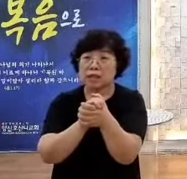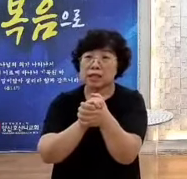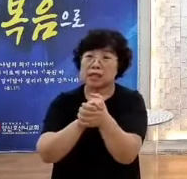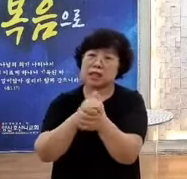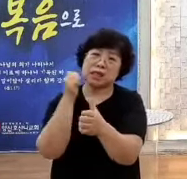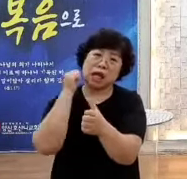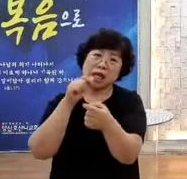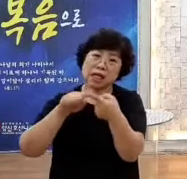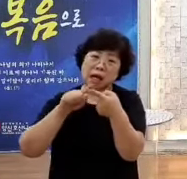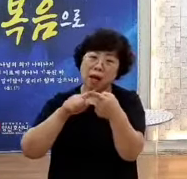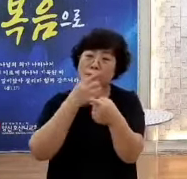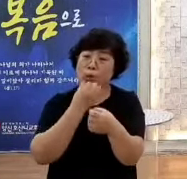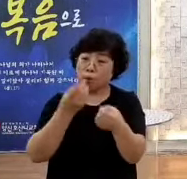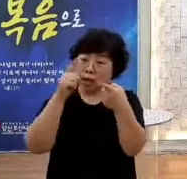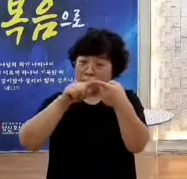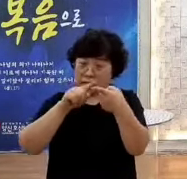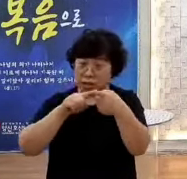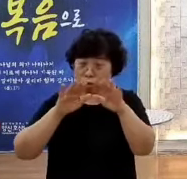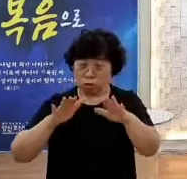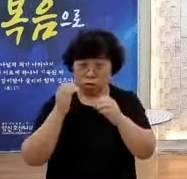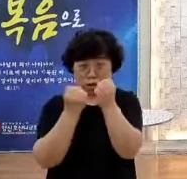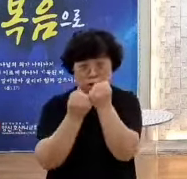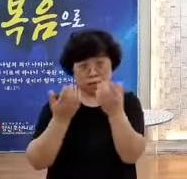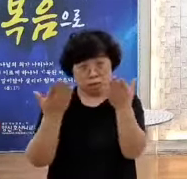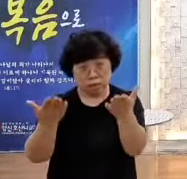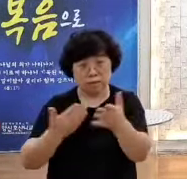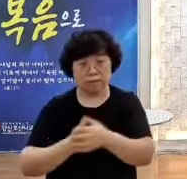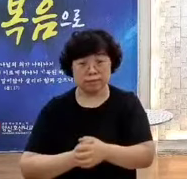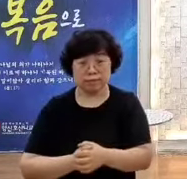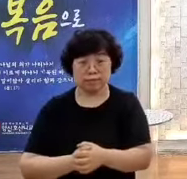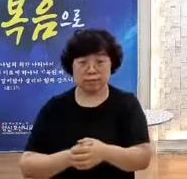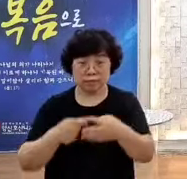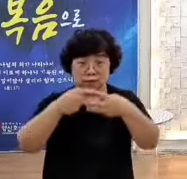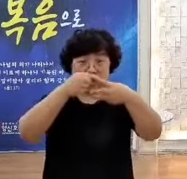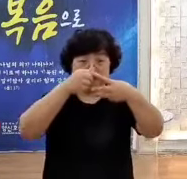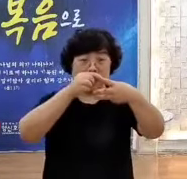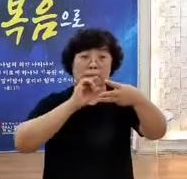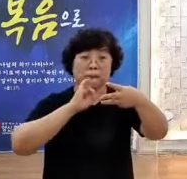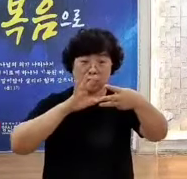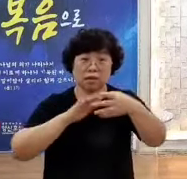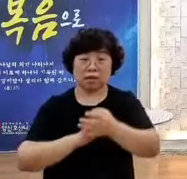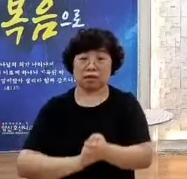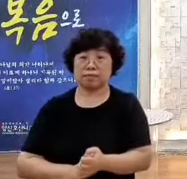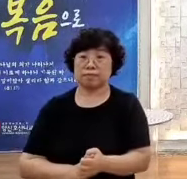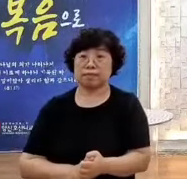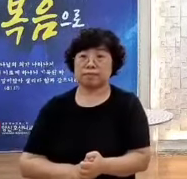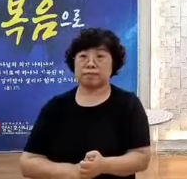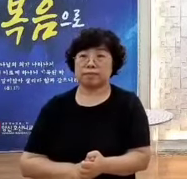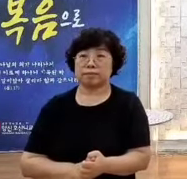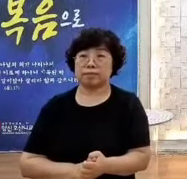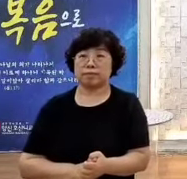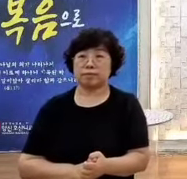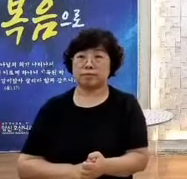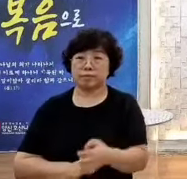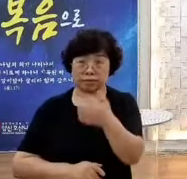무슨 복이냐? 이것을 오늘 잠시 말씀을 나누고 마치기로 합니다. 자, 1절을